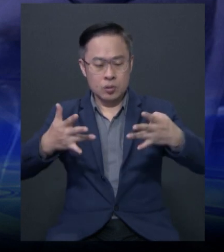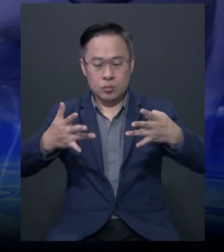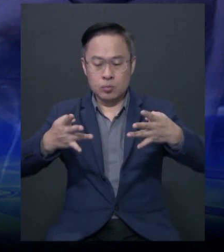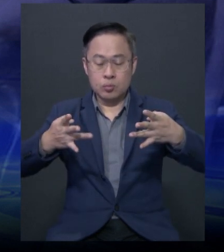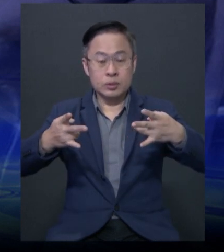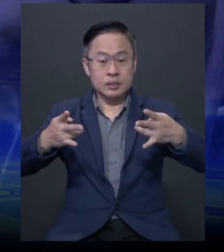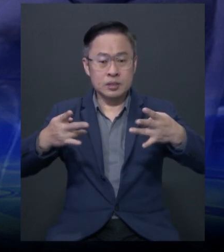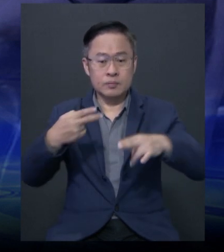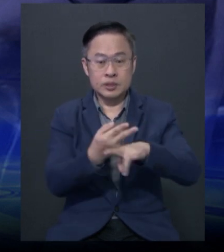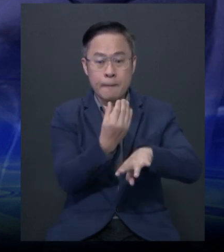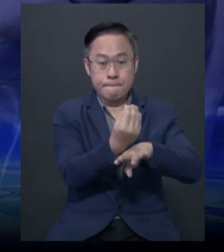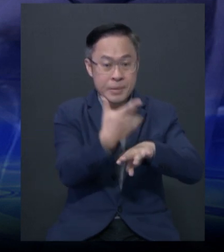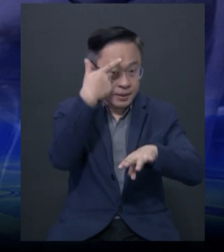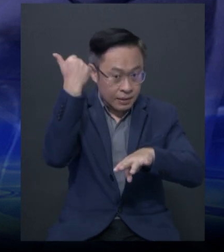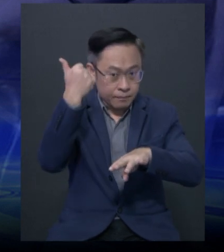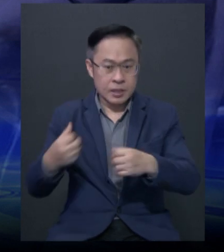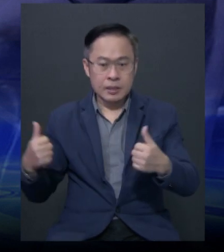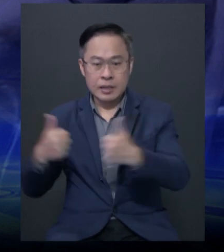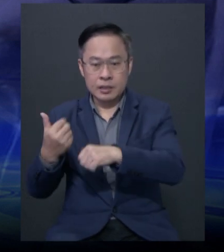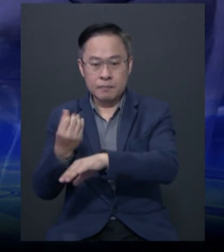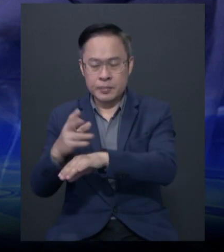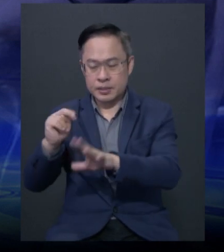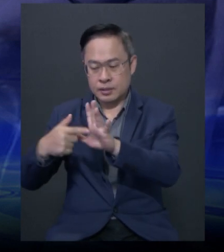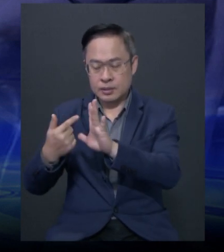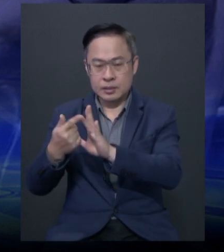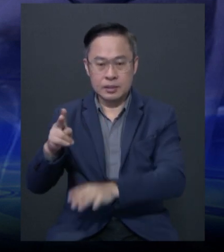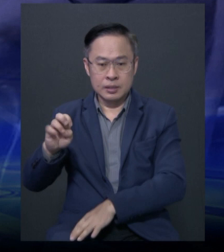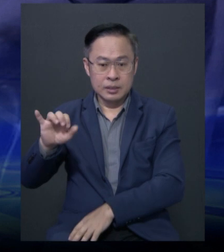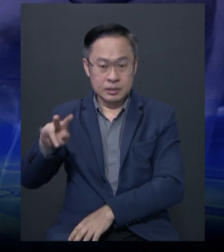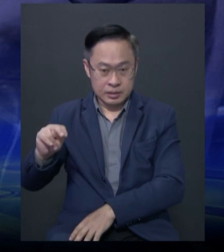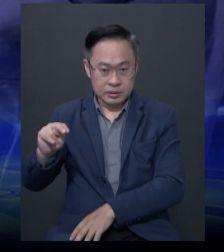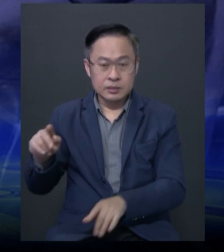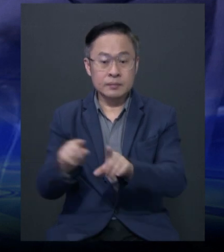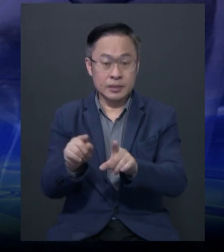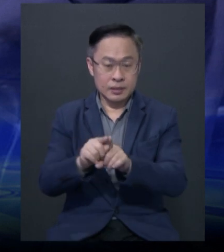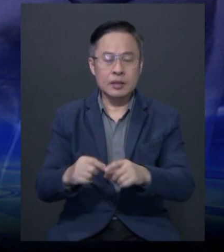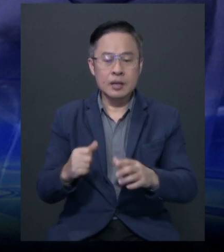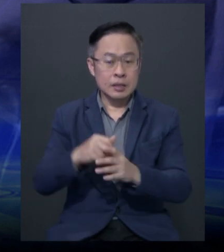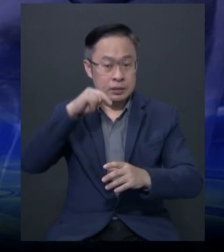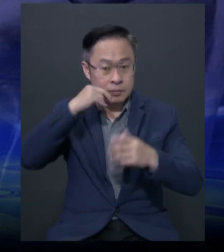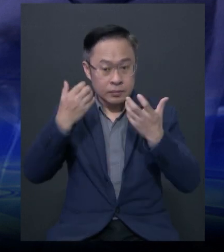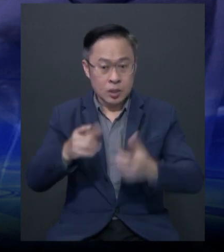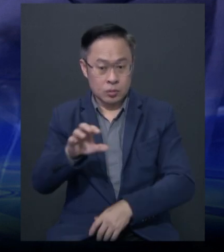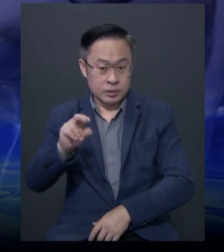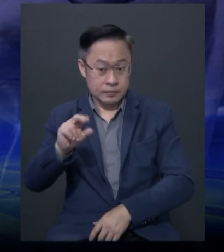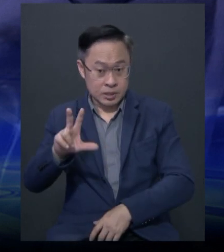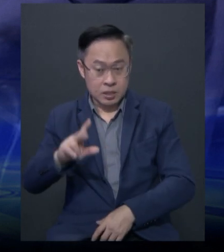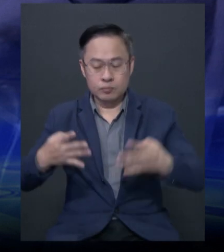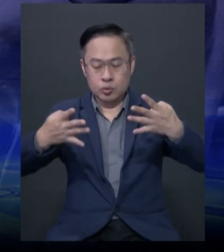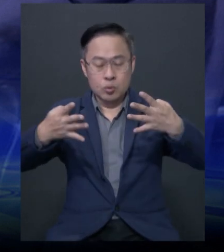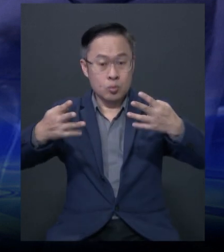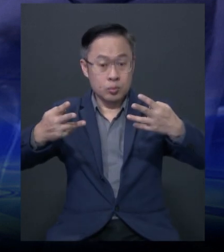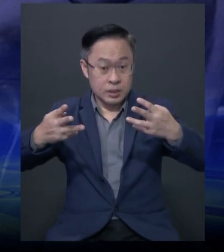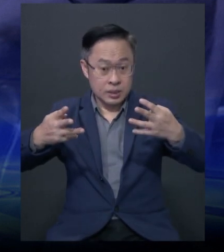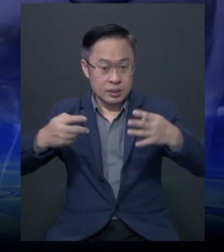เพชรดำเพชรเกียรติเพชรครับพบกับเพชรนาคินเกียรติเจริญชัยครับพิกัด 133ปอนด์ครับส่วนคู่ 4ครับเป็น